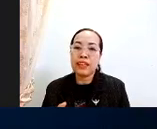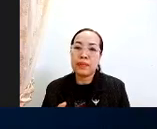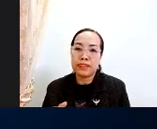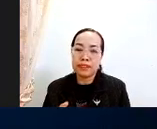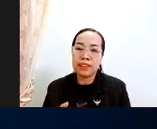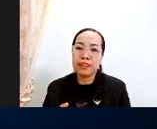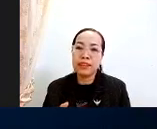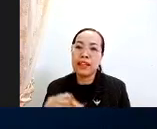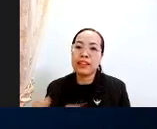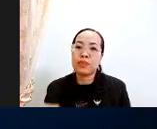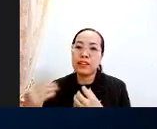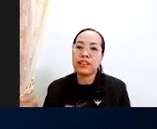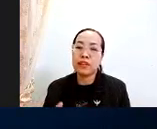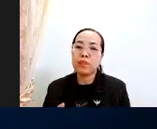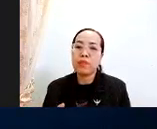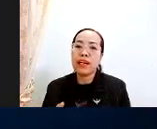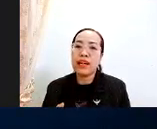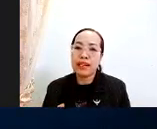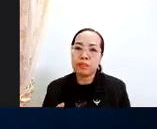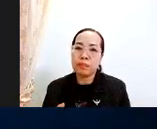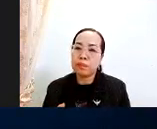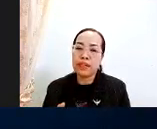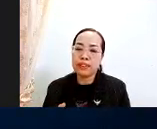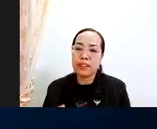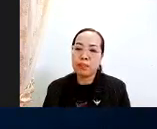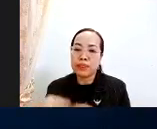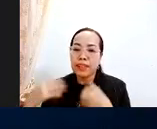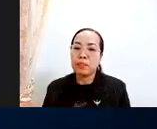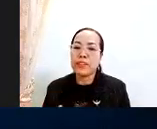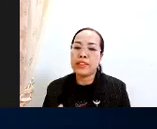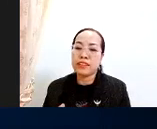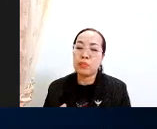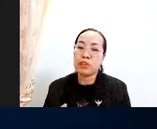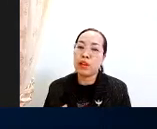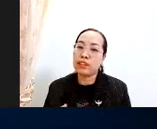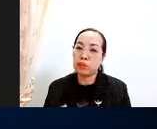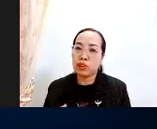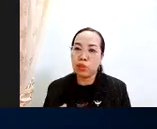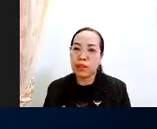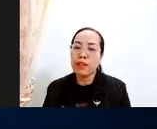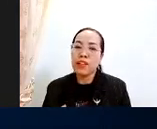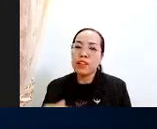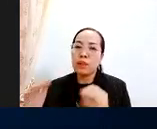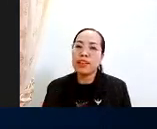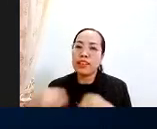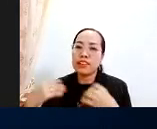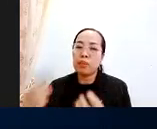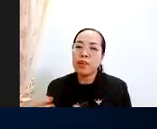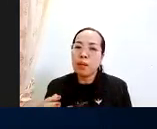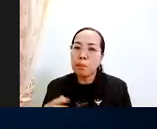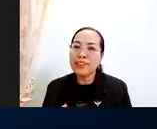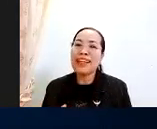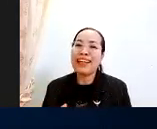hai tay bảo chạy ní hai đã thua nếu nhóm khlạc phiệp bảo chạy bản tay đọc bê nếu nhóm mà xua nó chùm nùa tô mít thua nếu